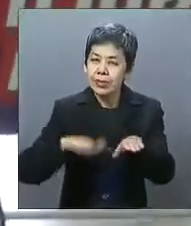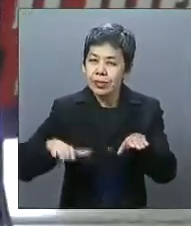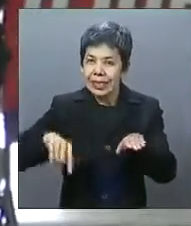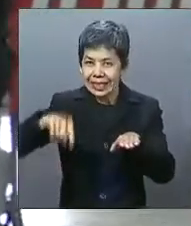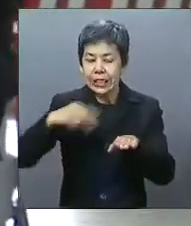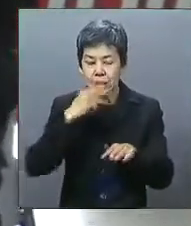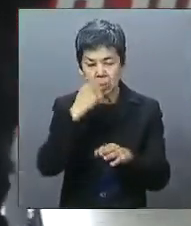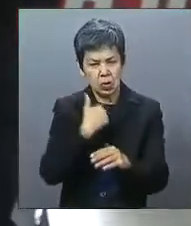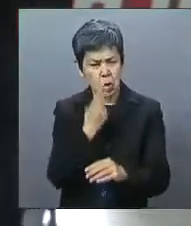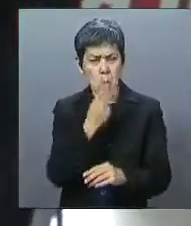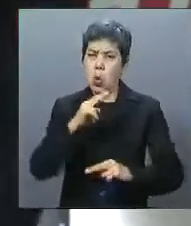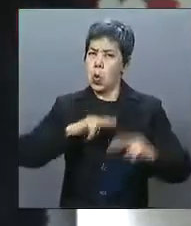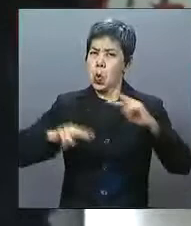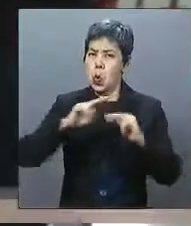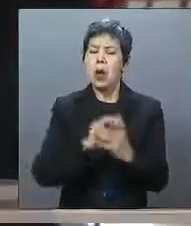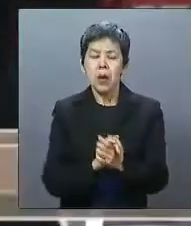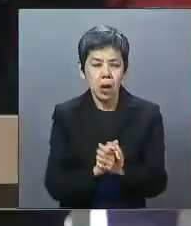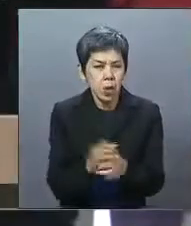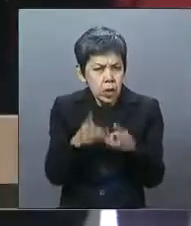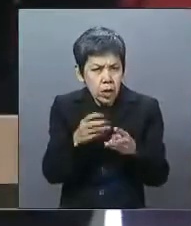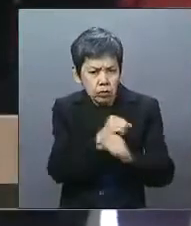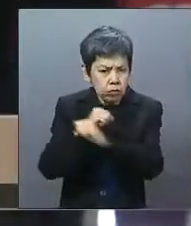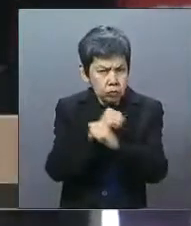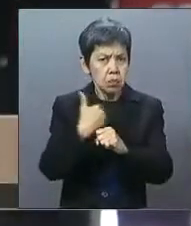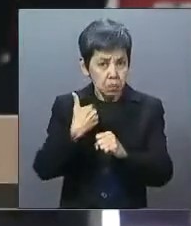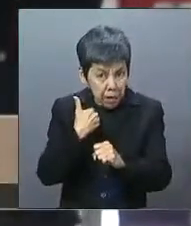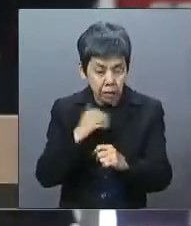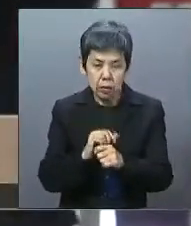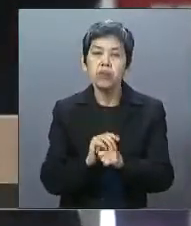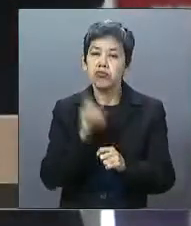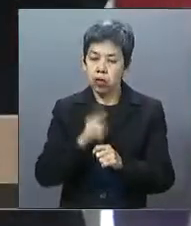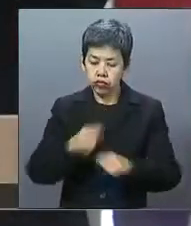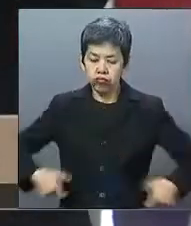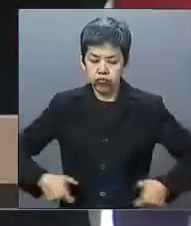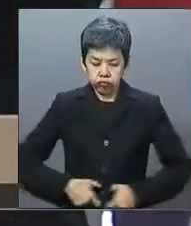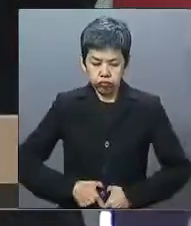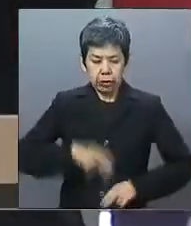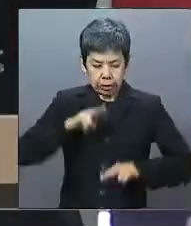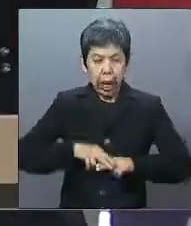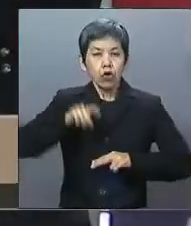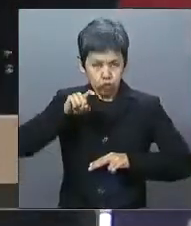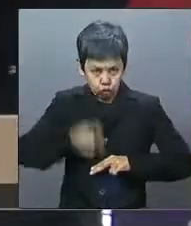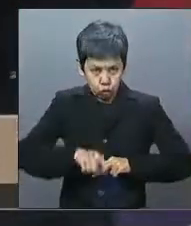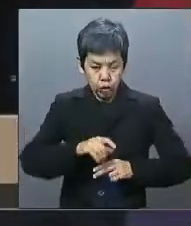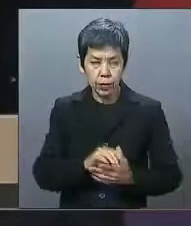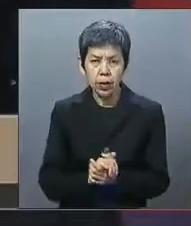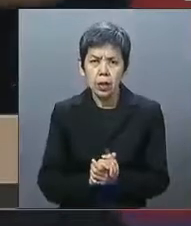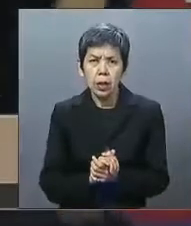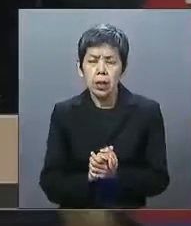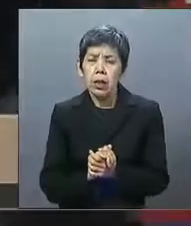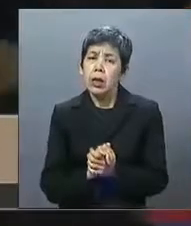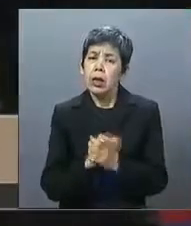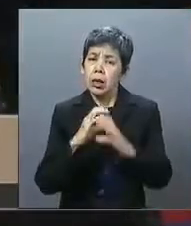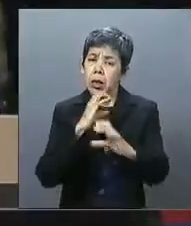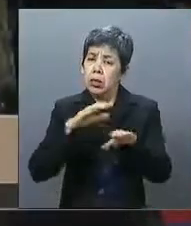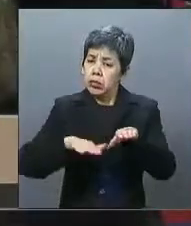ที่จะเข้มงวดทีเดียวและอีกหนึ่งมาตรการนะครับนั่นก็คือการคาดเข็มขัดนิรภัยครับบรรยากาศที่สถานีขนส่งห